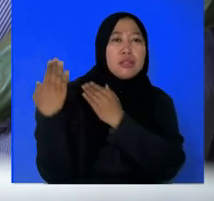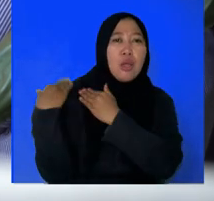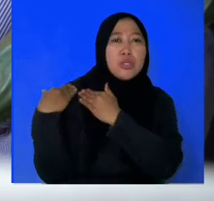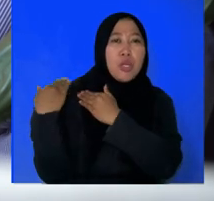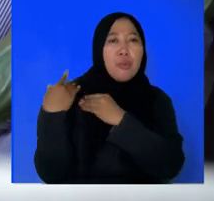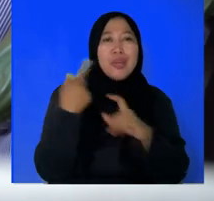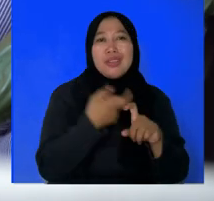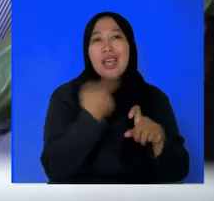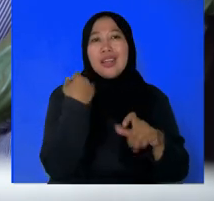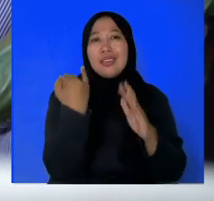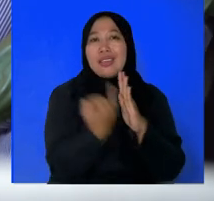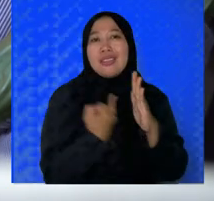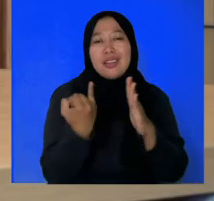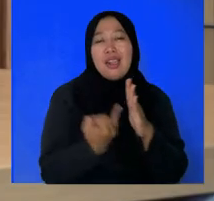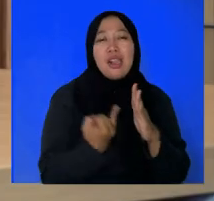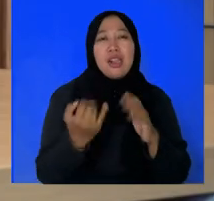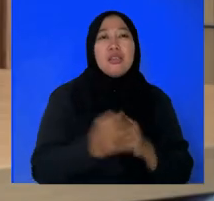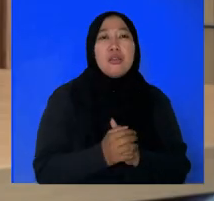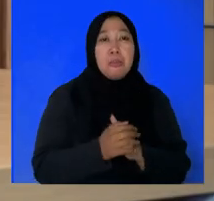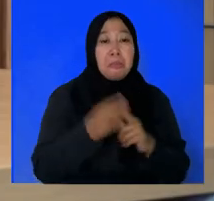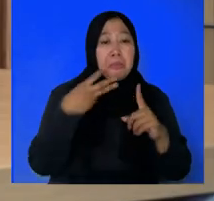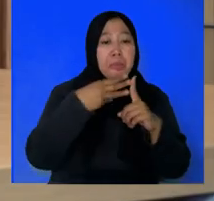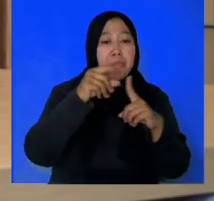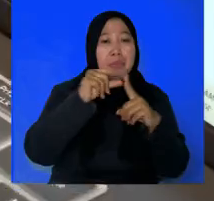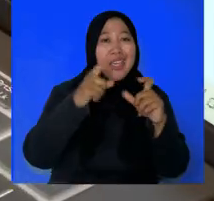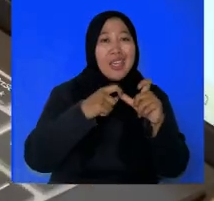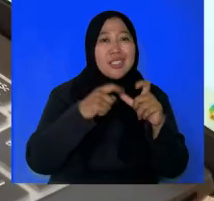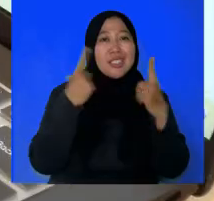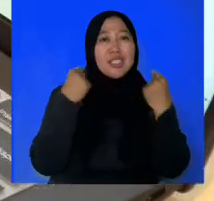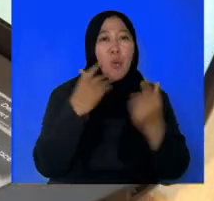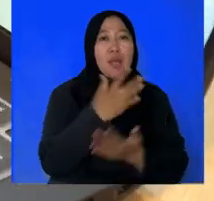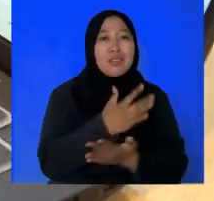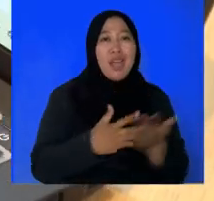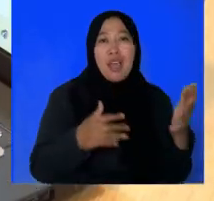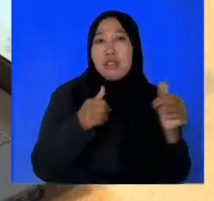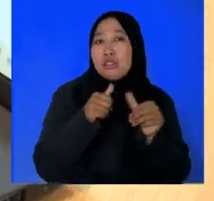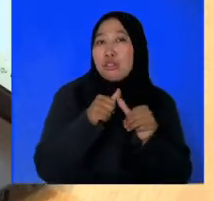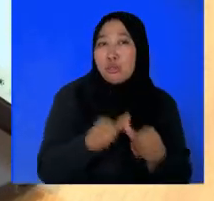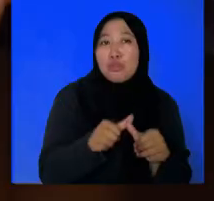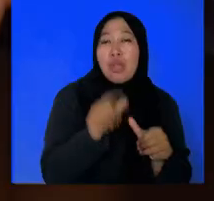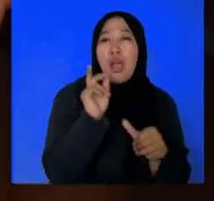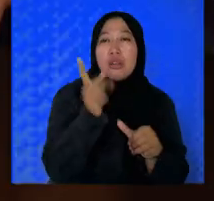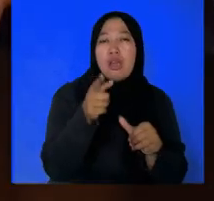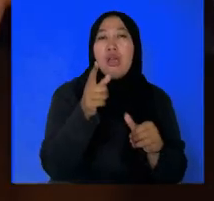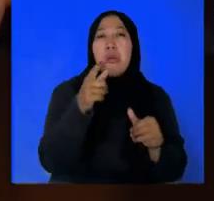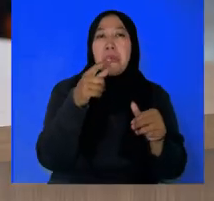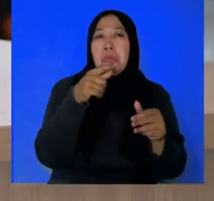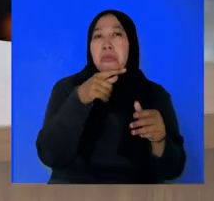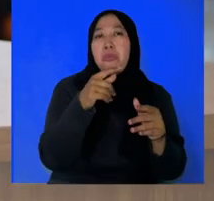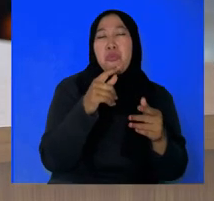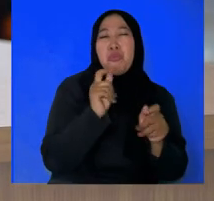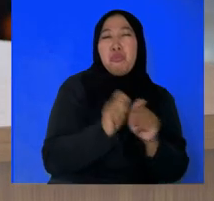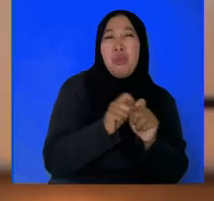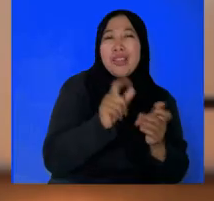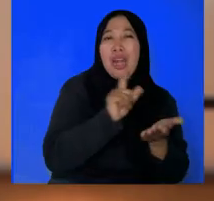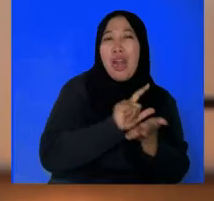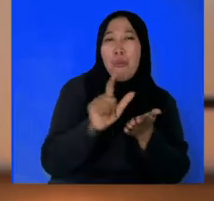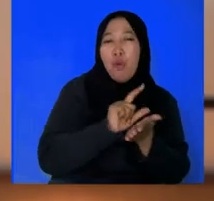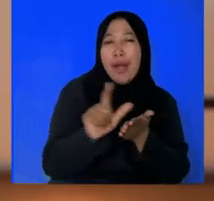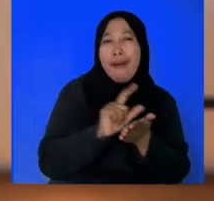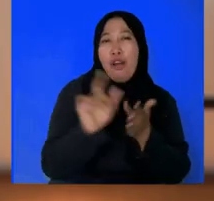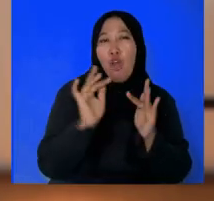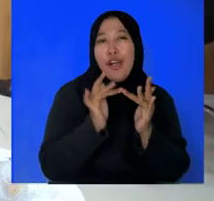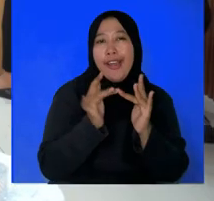integritas dari internal pegawai. BPS Provinsi Jawa Tengah juga menghadirkan kanal pengaduan, baik untuk internal